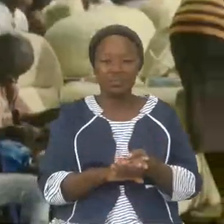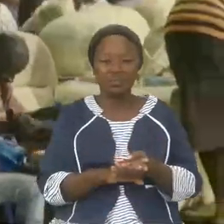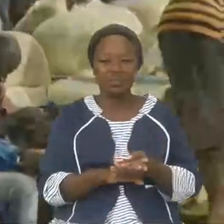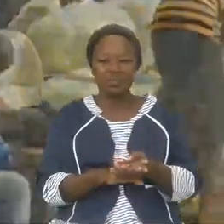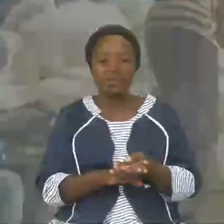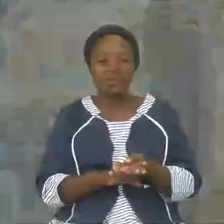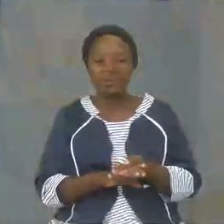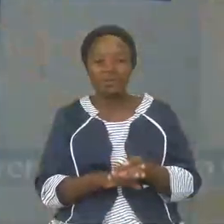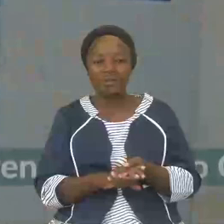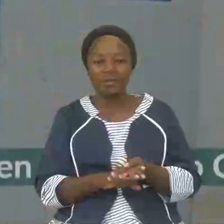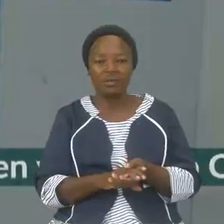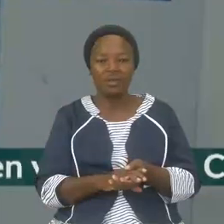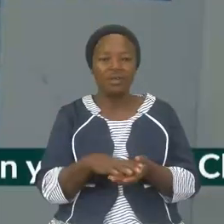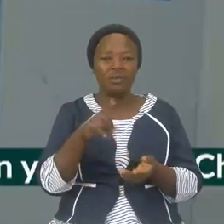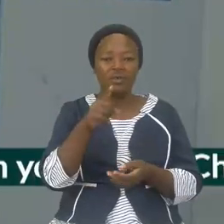Félicitations à vous.